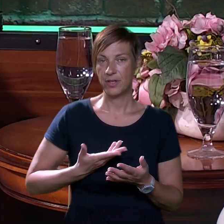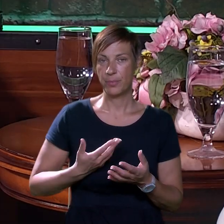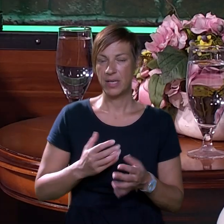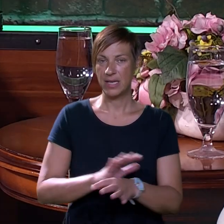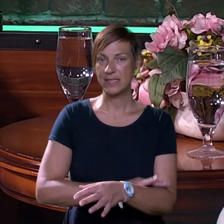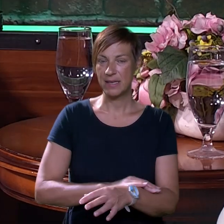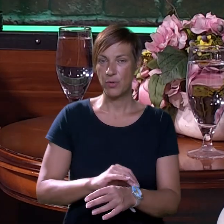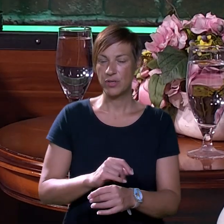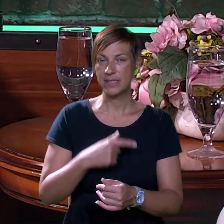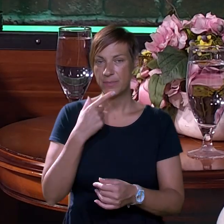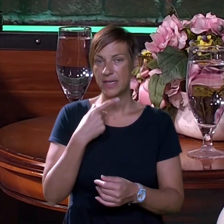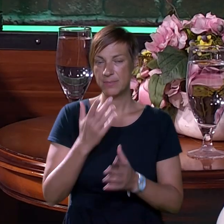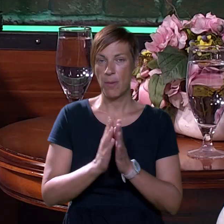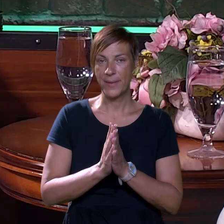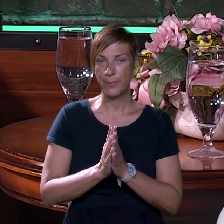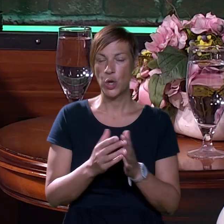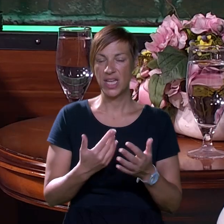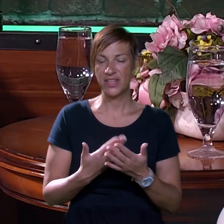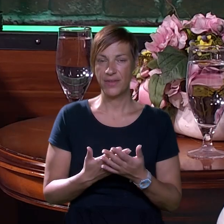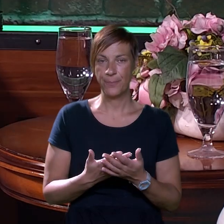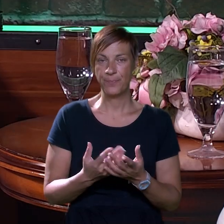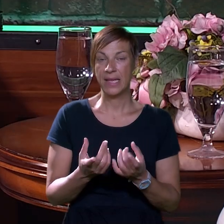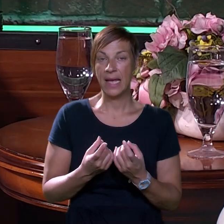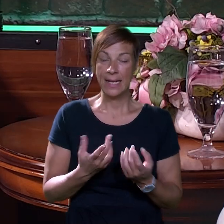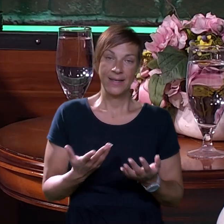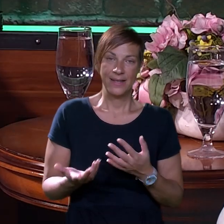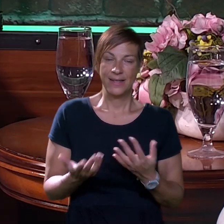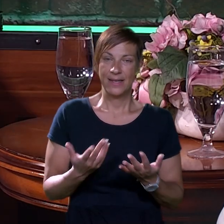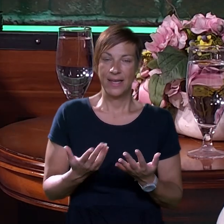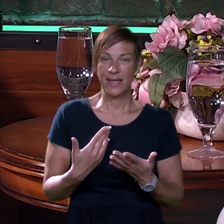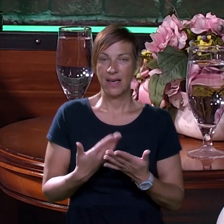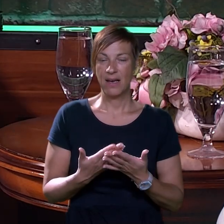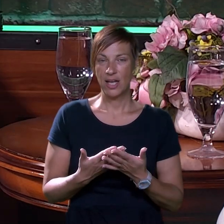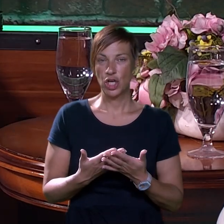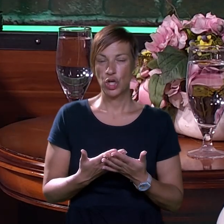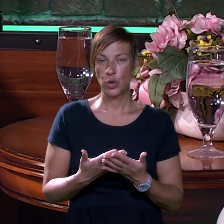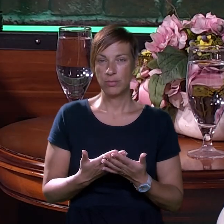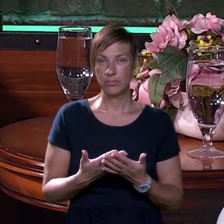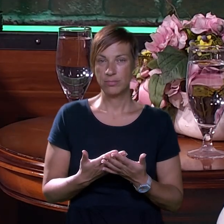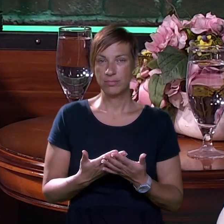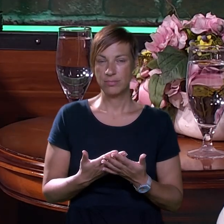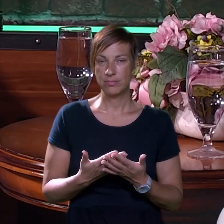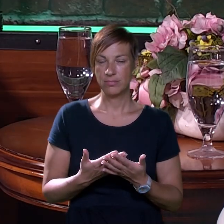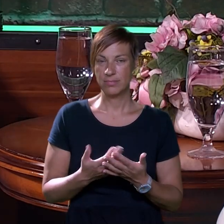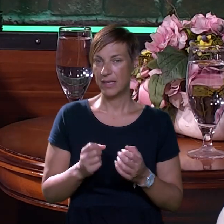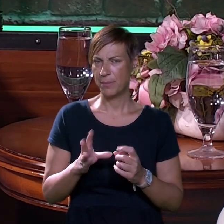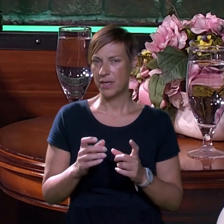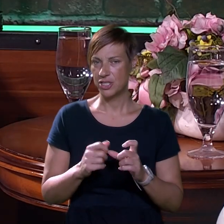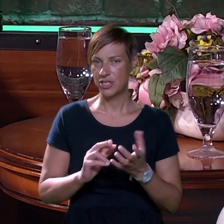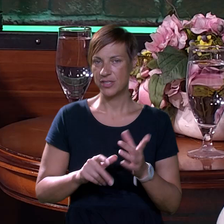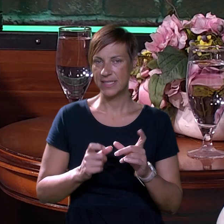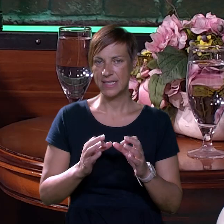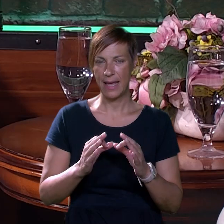dobila osip na spomen uopće molitve. Ali nekako je tu sjeme to nekako bačeno.